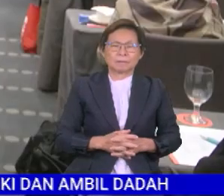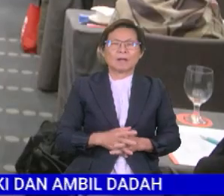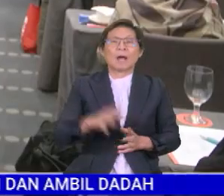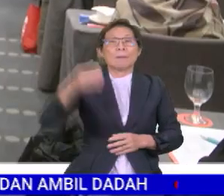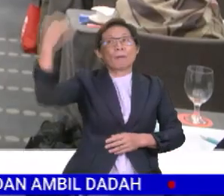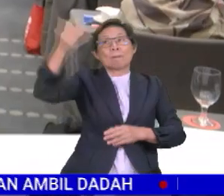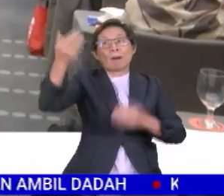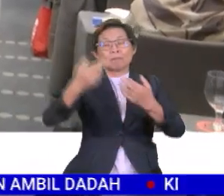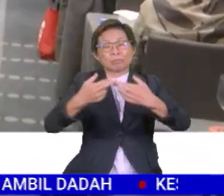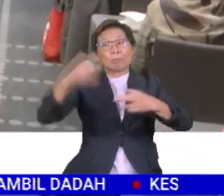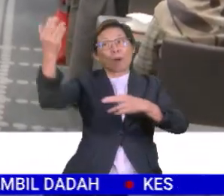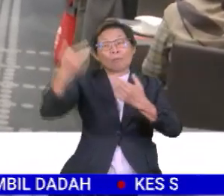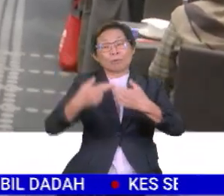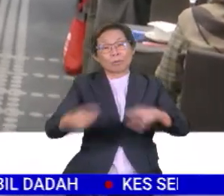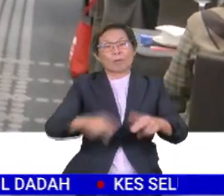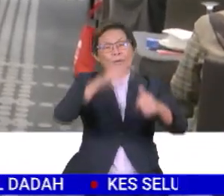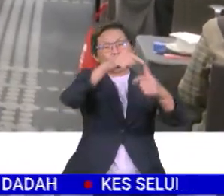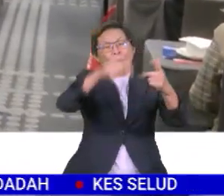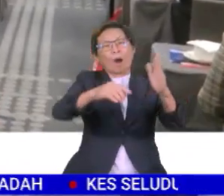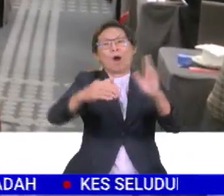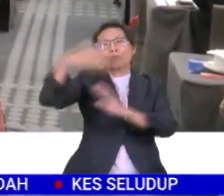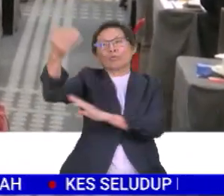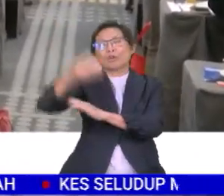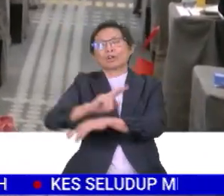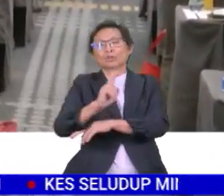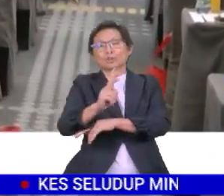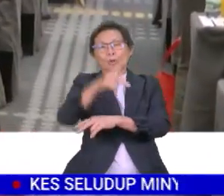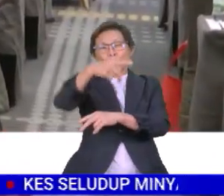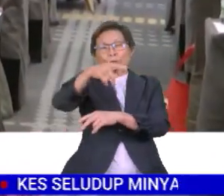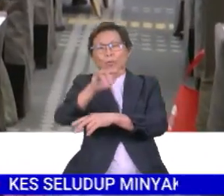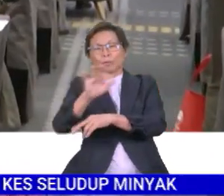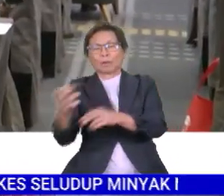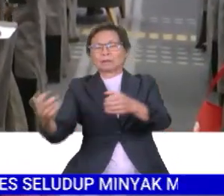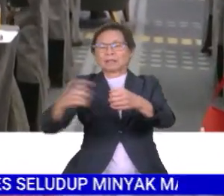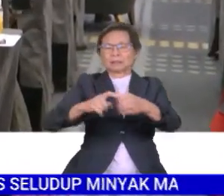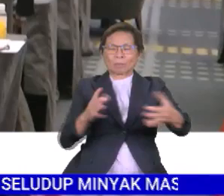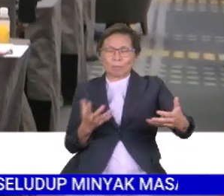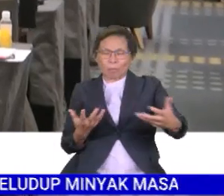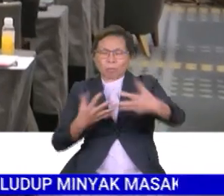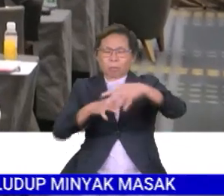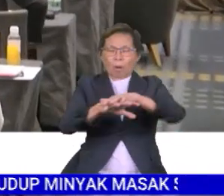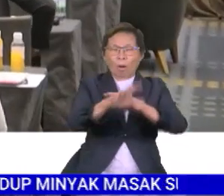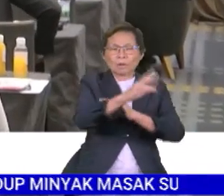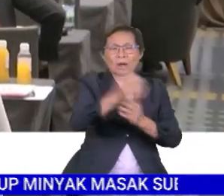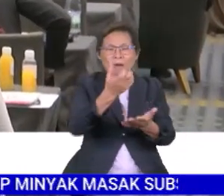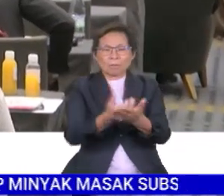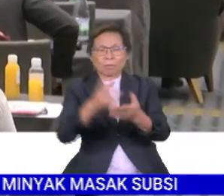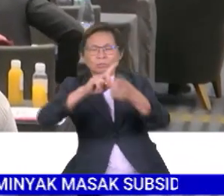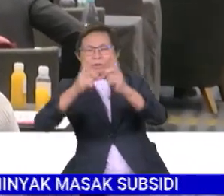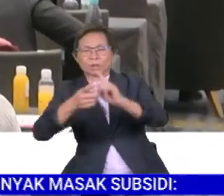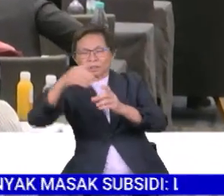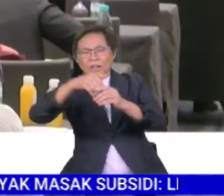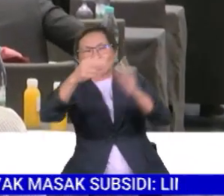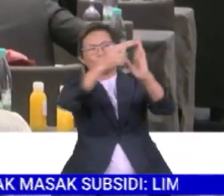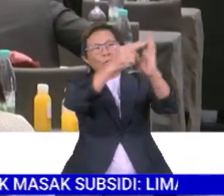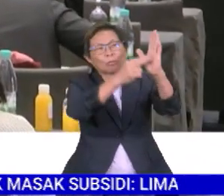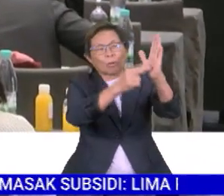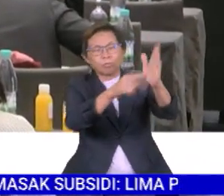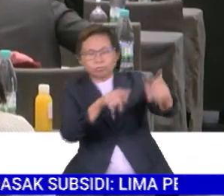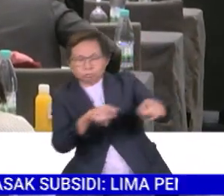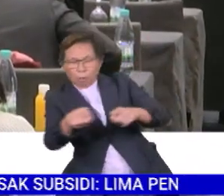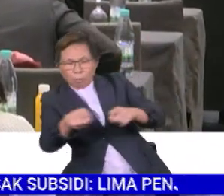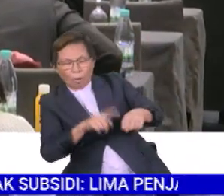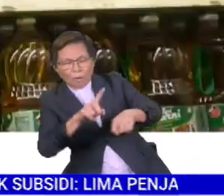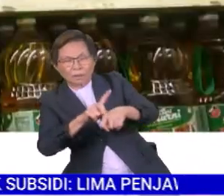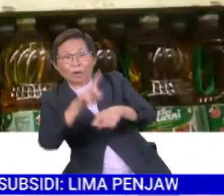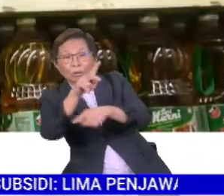Beliau berucap merasmikan siri kuliah kedua Profesor Richard Wish tentang penggabungan dan ekonomi digital dalam Undang-Undang Persaingan